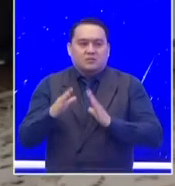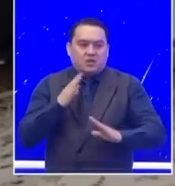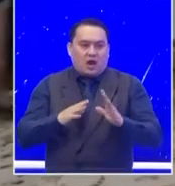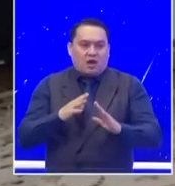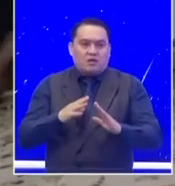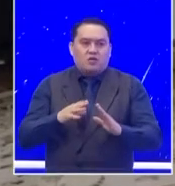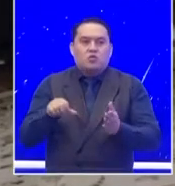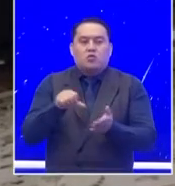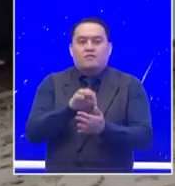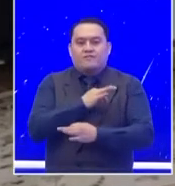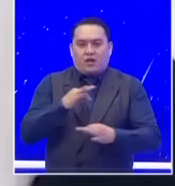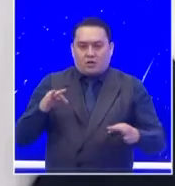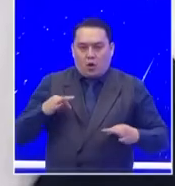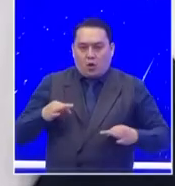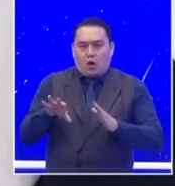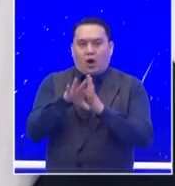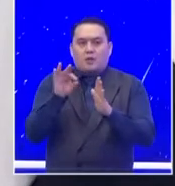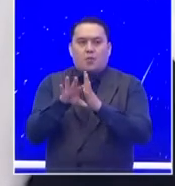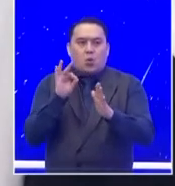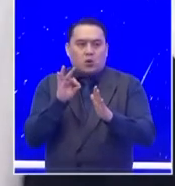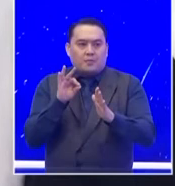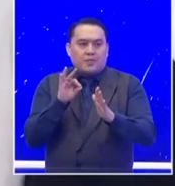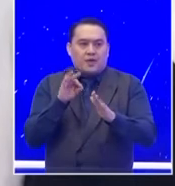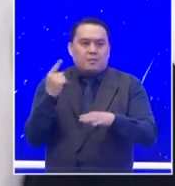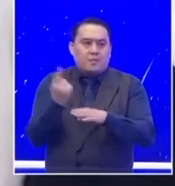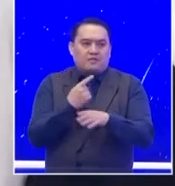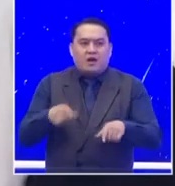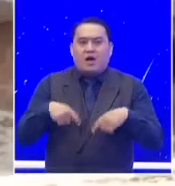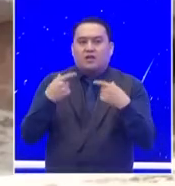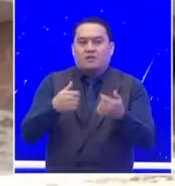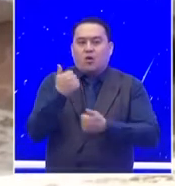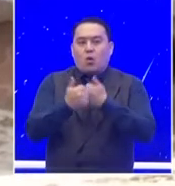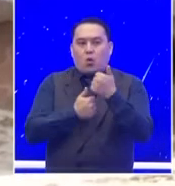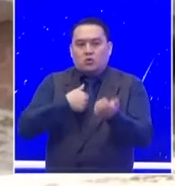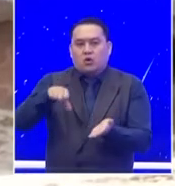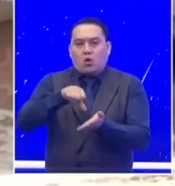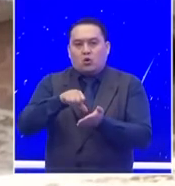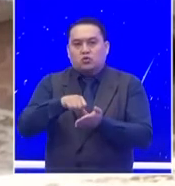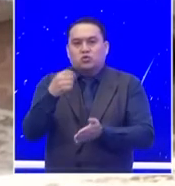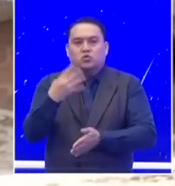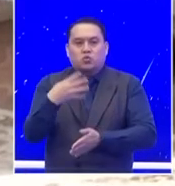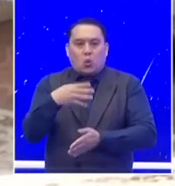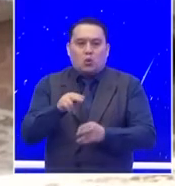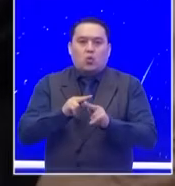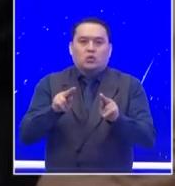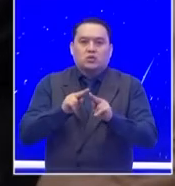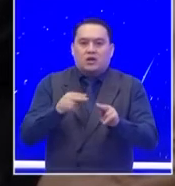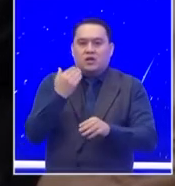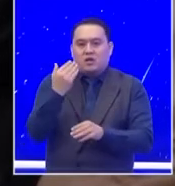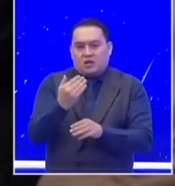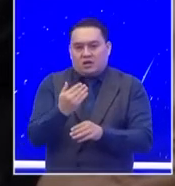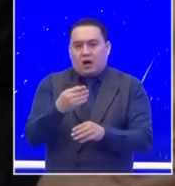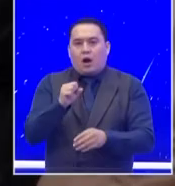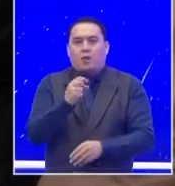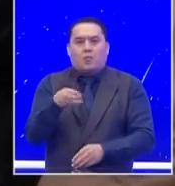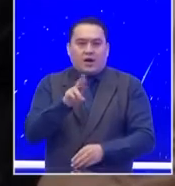которые вышли в финал после отборочного тура. В первых этапах конкурса приняли участие более 40 педагогов. По их словам,